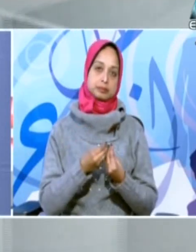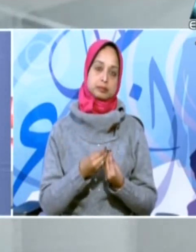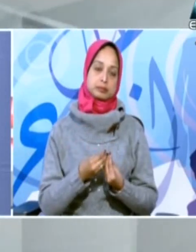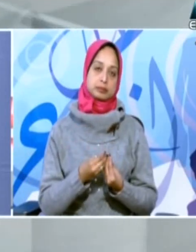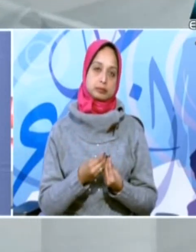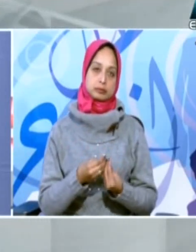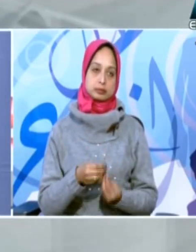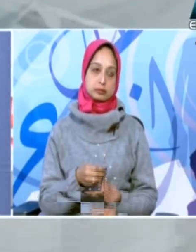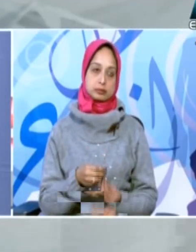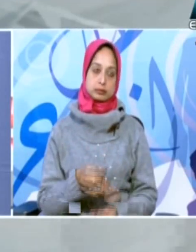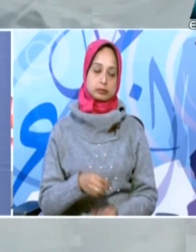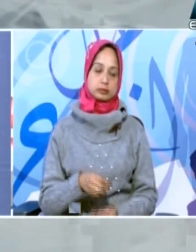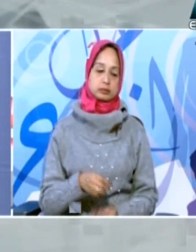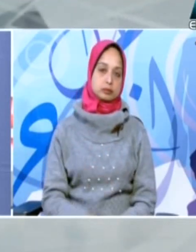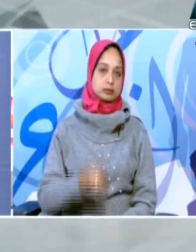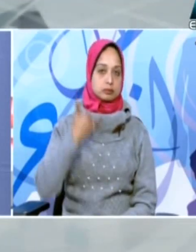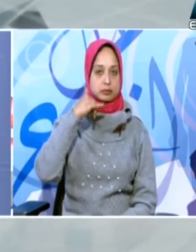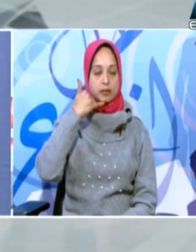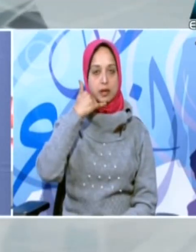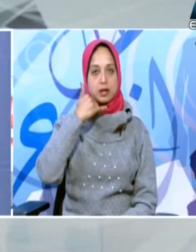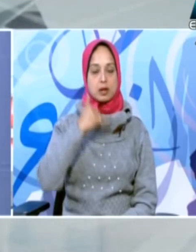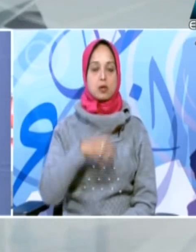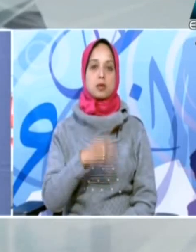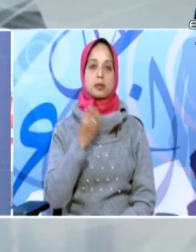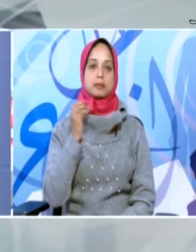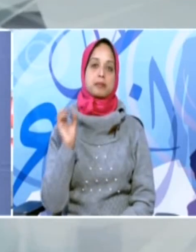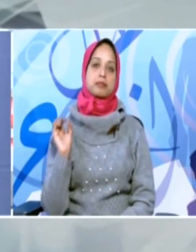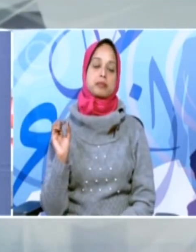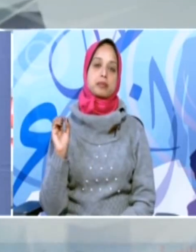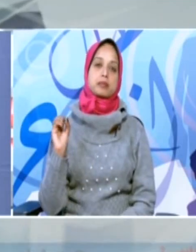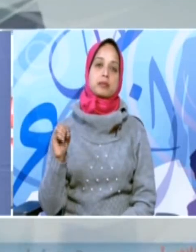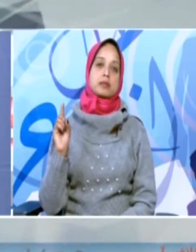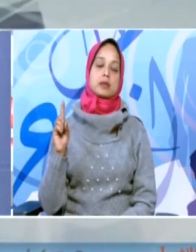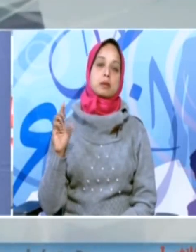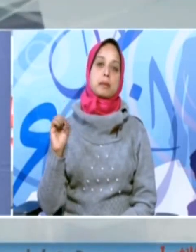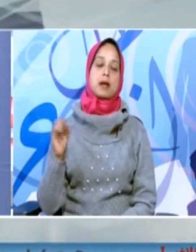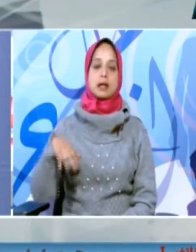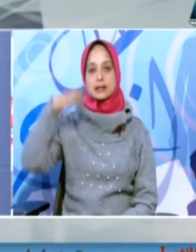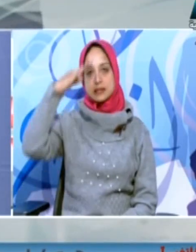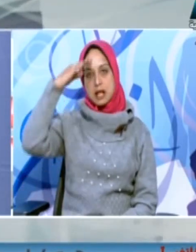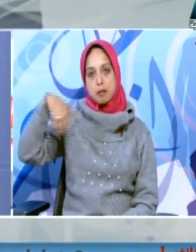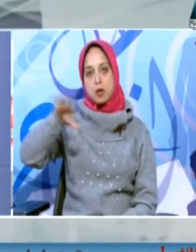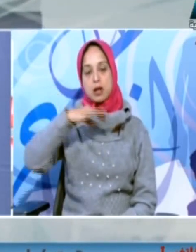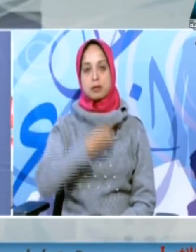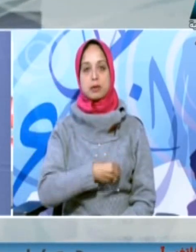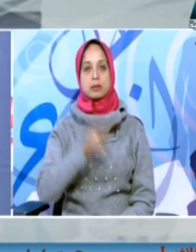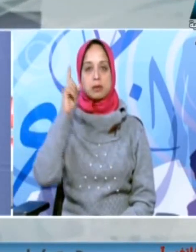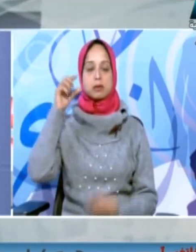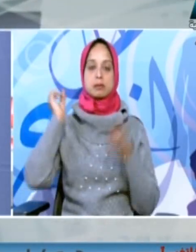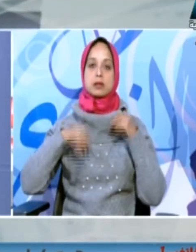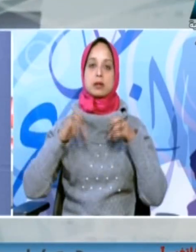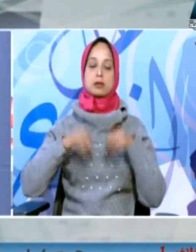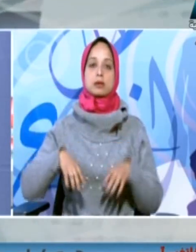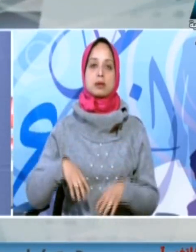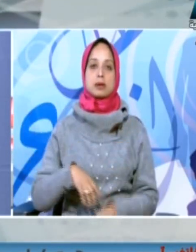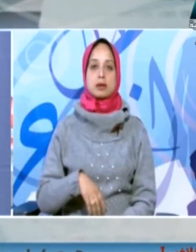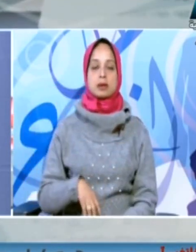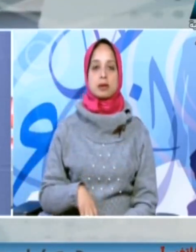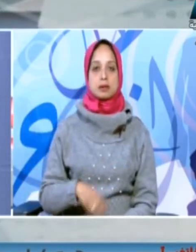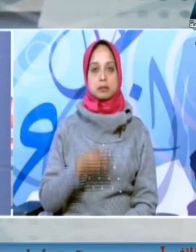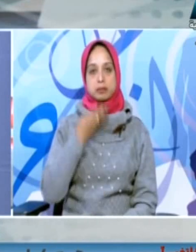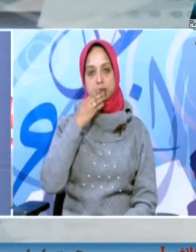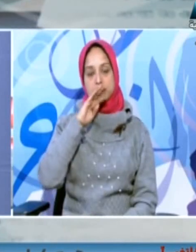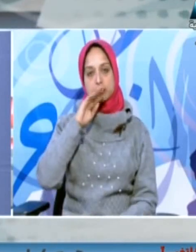المتغيرات، بس بعد ما ناخد هبة ان شاء الله كده من اسوان. سلام عليكم يا هبة. وعليكم السلام. عامله ايه؟ كل شيء